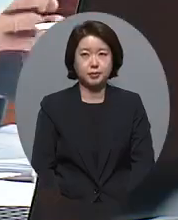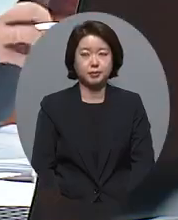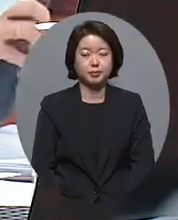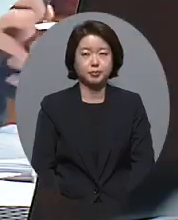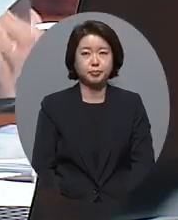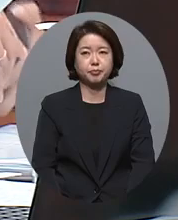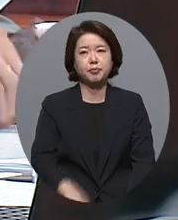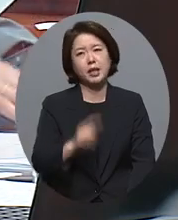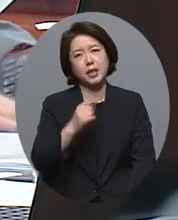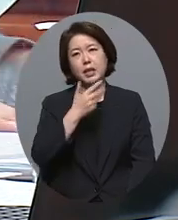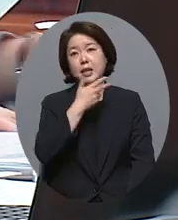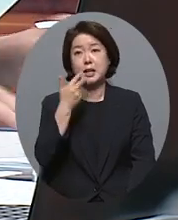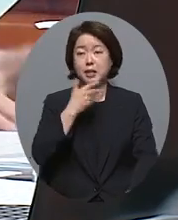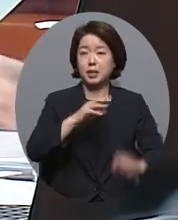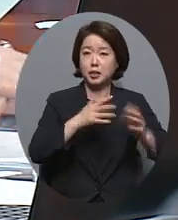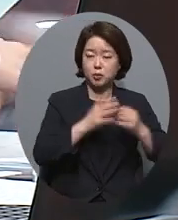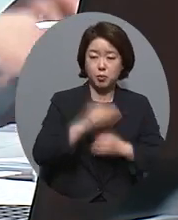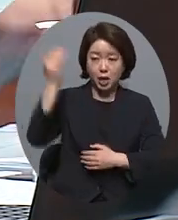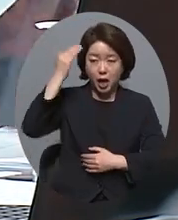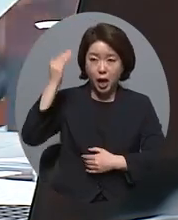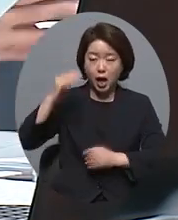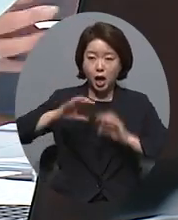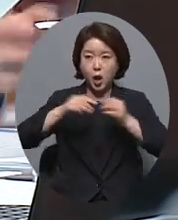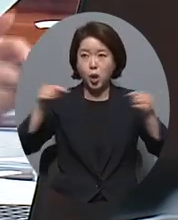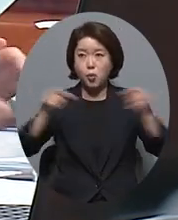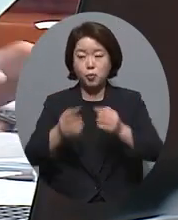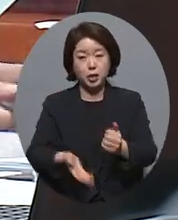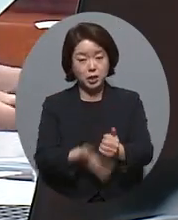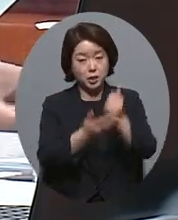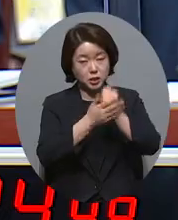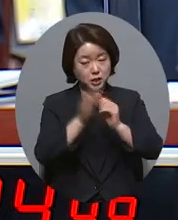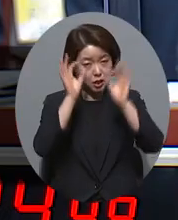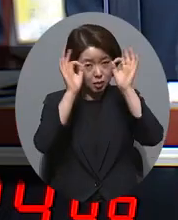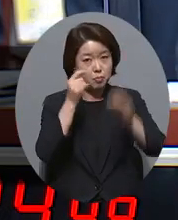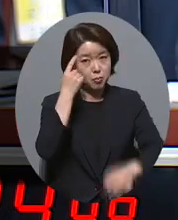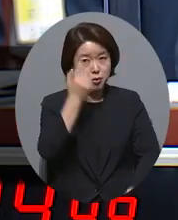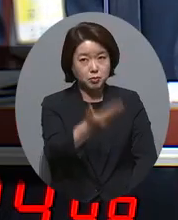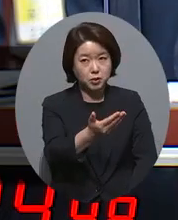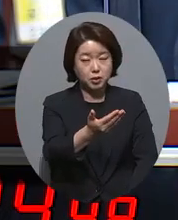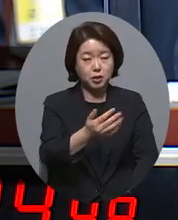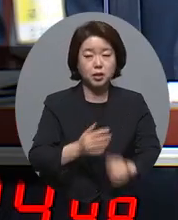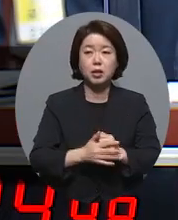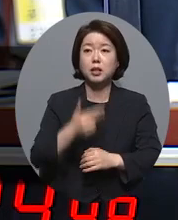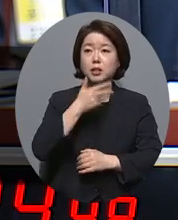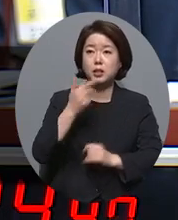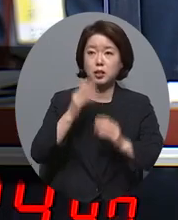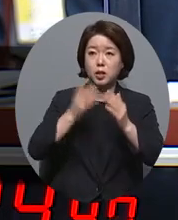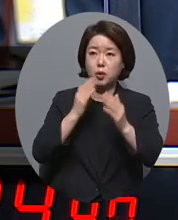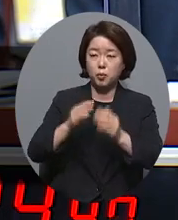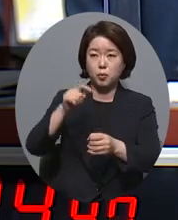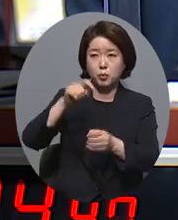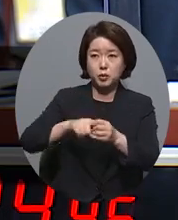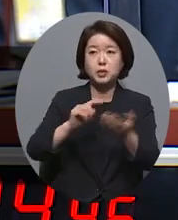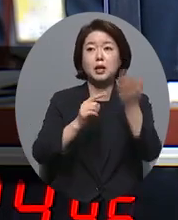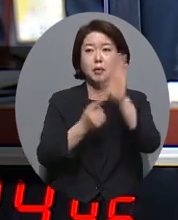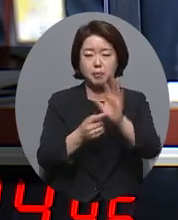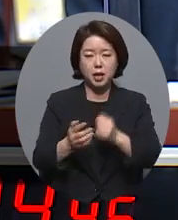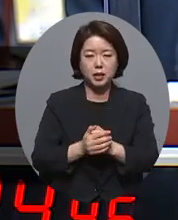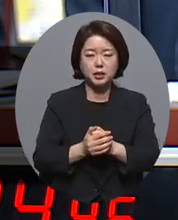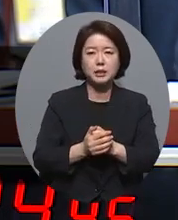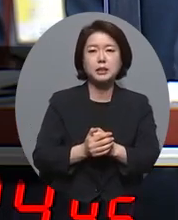이게 영국에서 우리 한국 외교를 칭찬하시는 것으로 보이십니까 영국의 공식적인 반응은